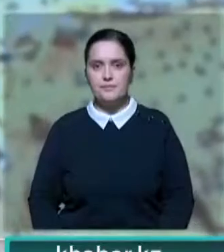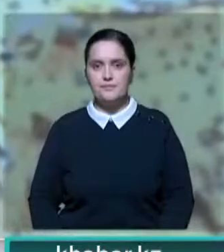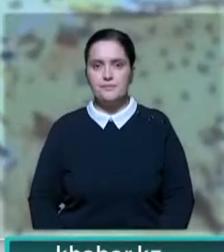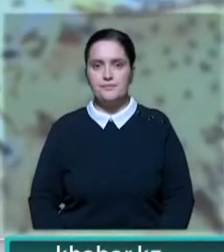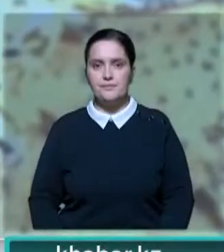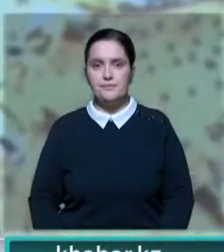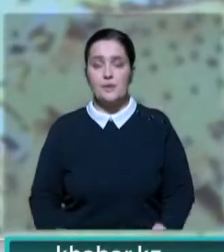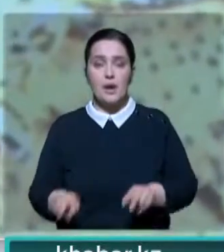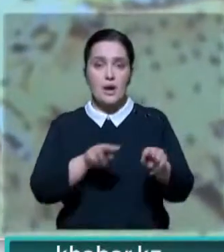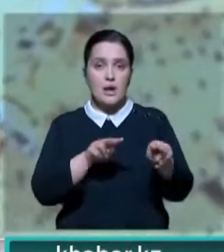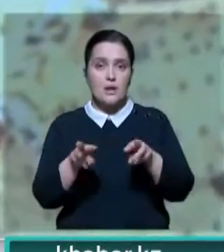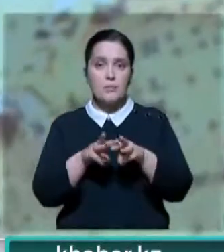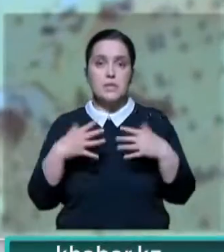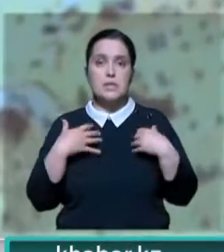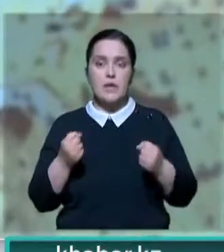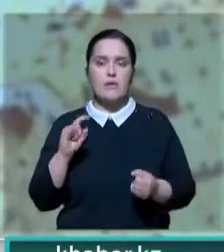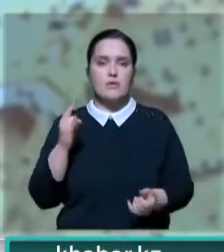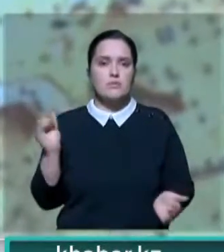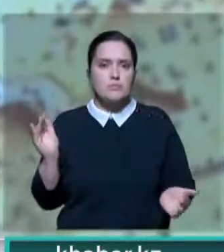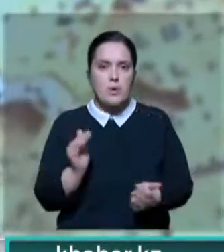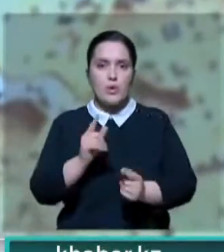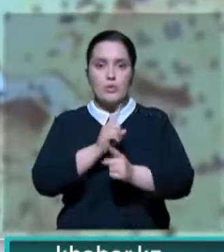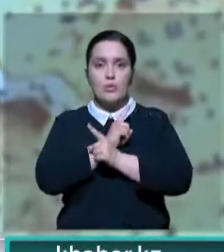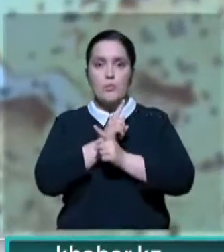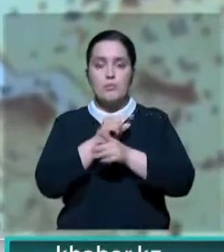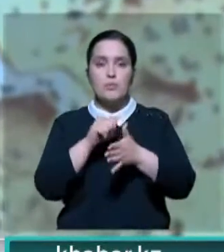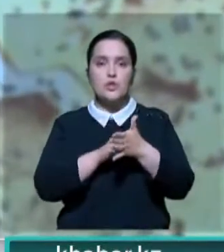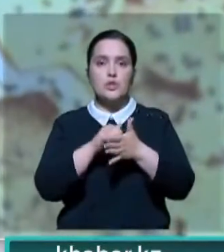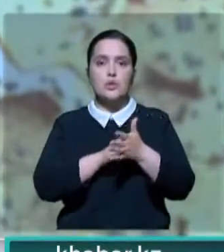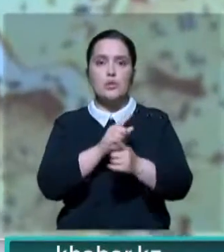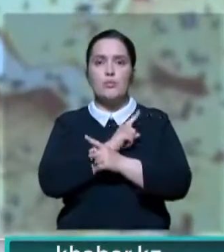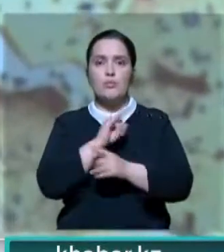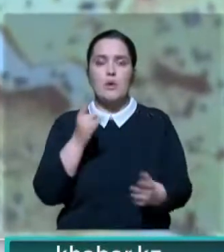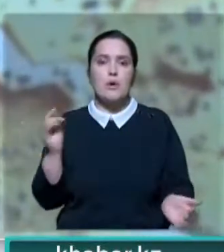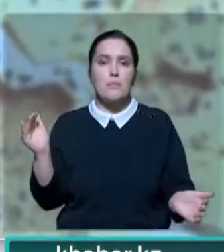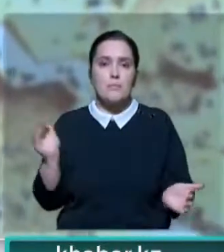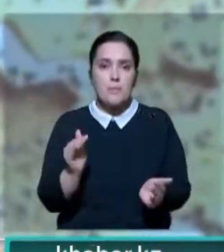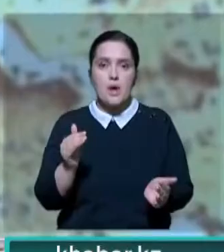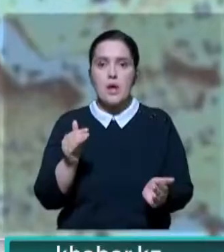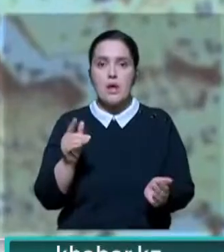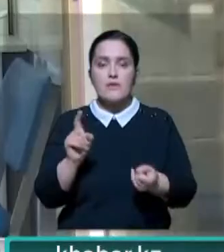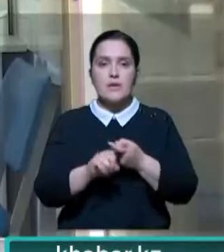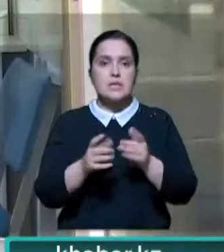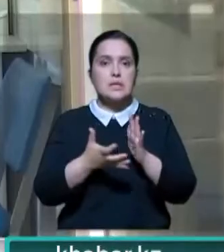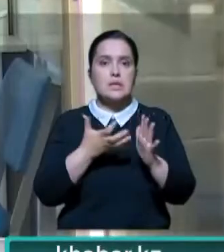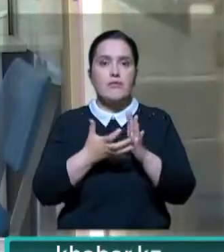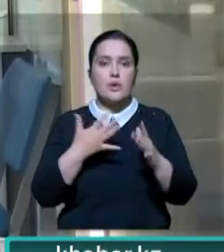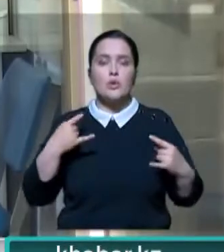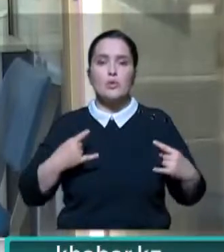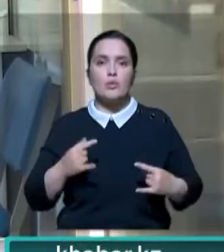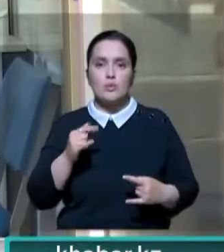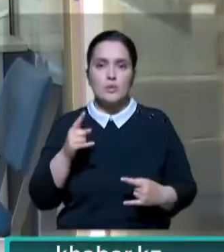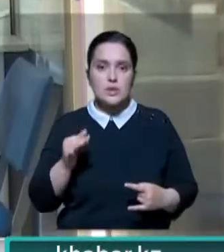на постоянном контроле минздрава и младенческая смертность причем основные причины летальных исходов глава профильного ведомства связывать с нехваткой